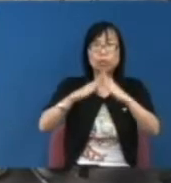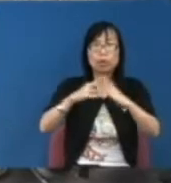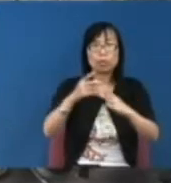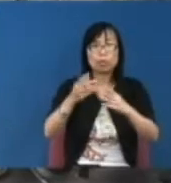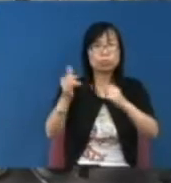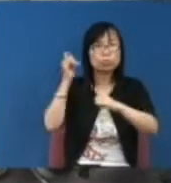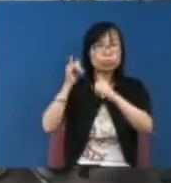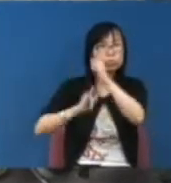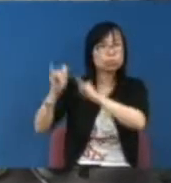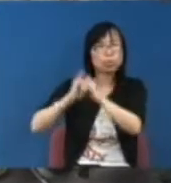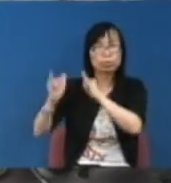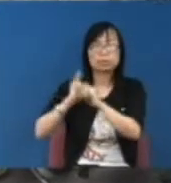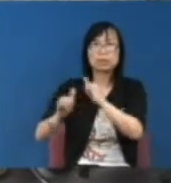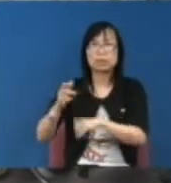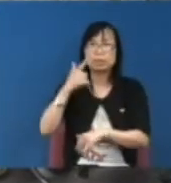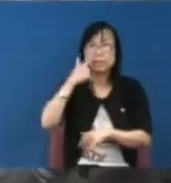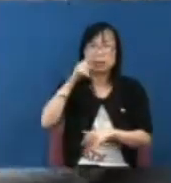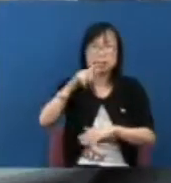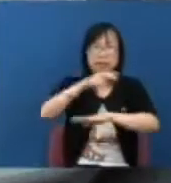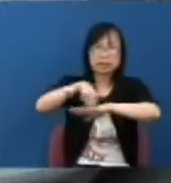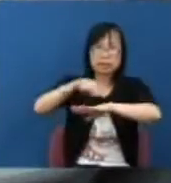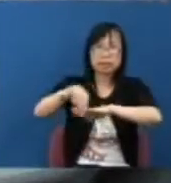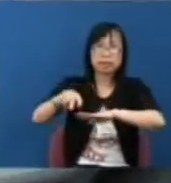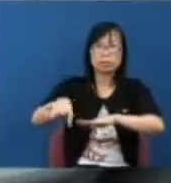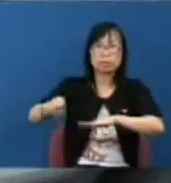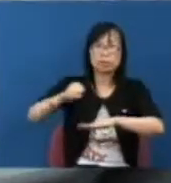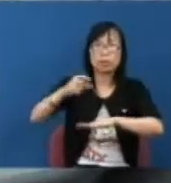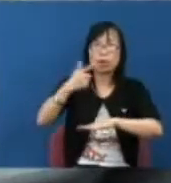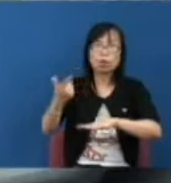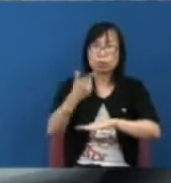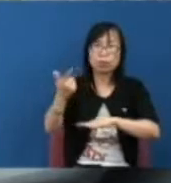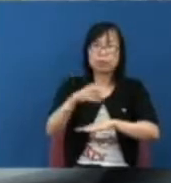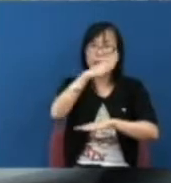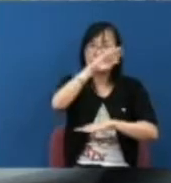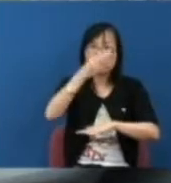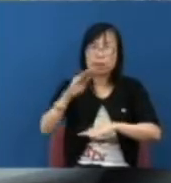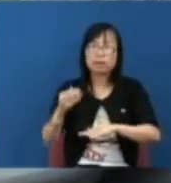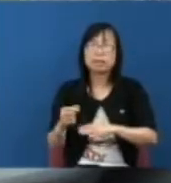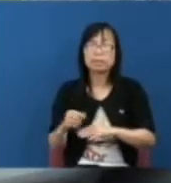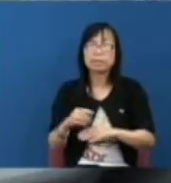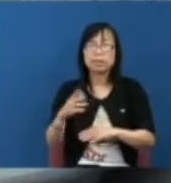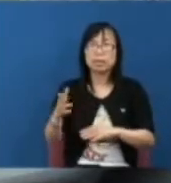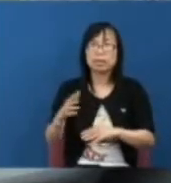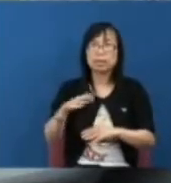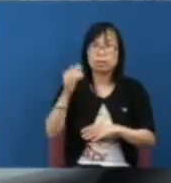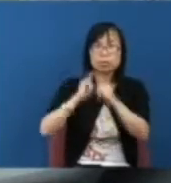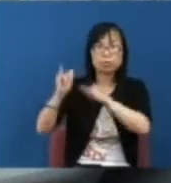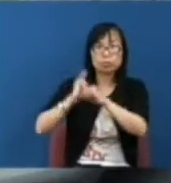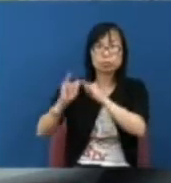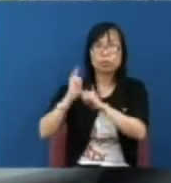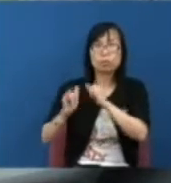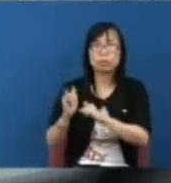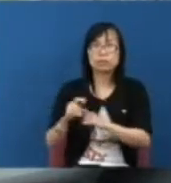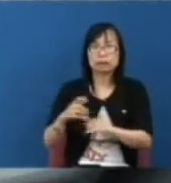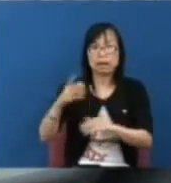喺有啲新型嘅設計比較用多少少玻璃，咁好多時咧用多玻璃咧，傳統嚟講就會即係加